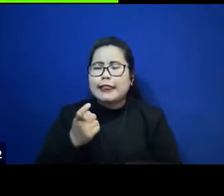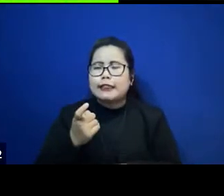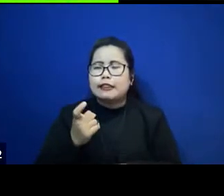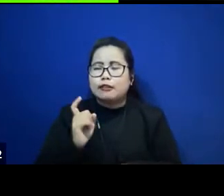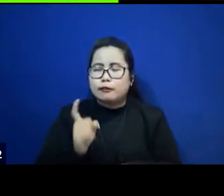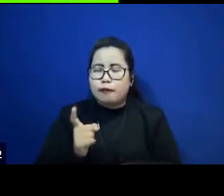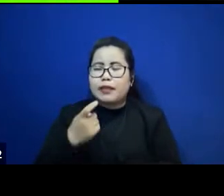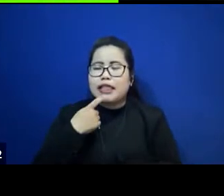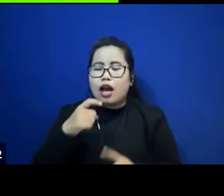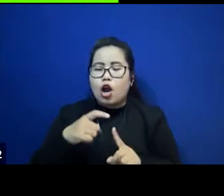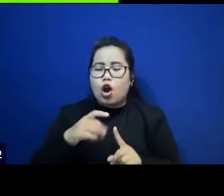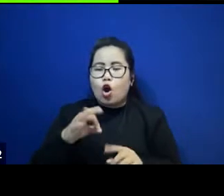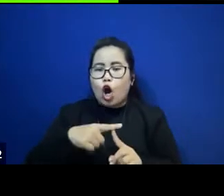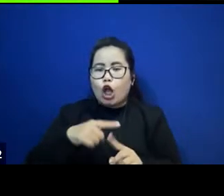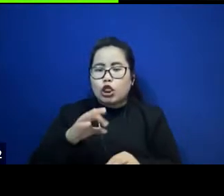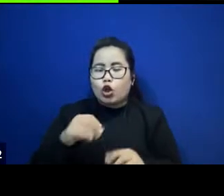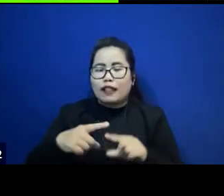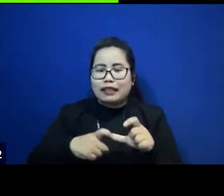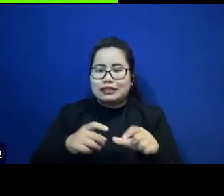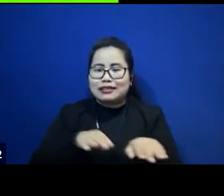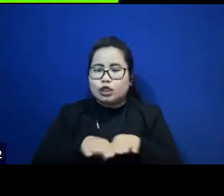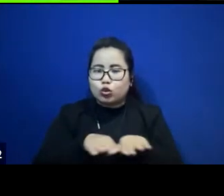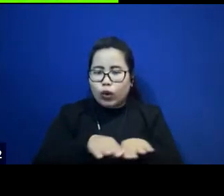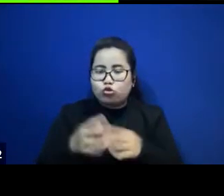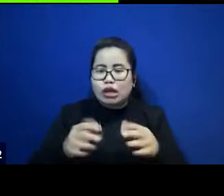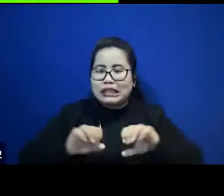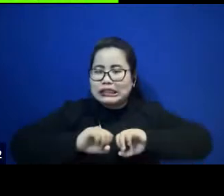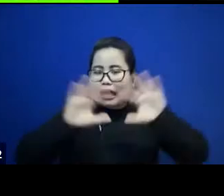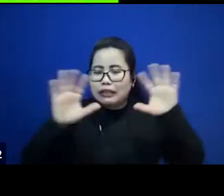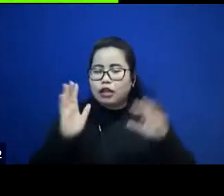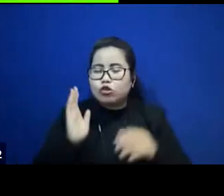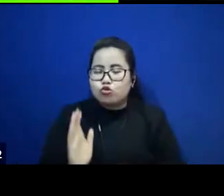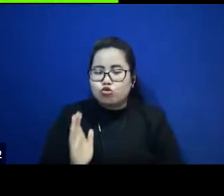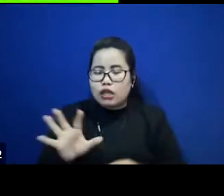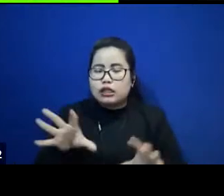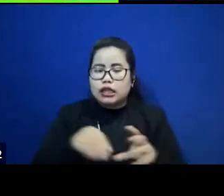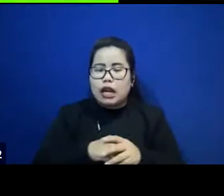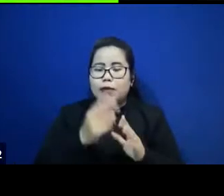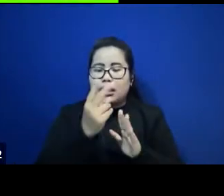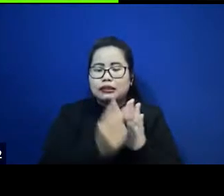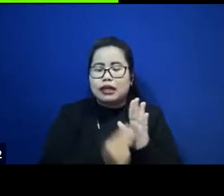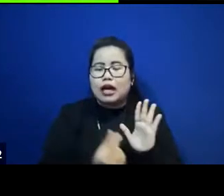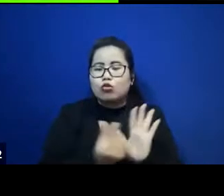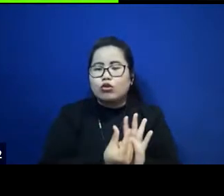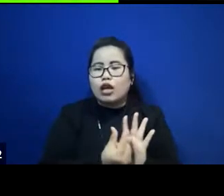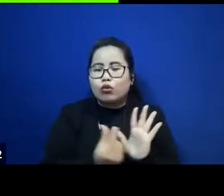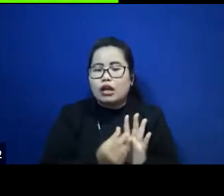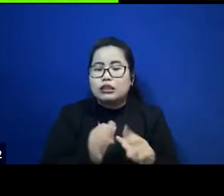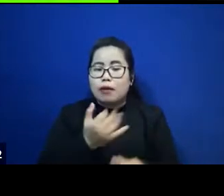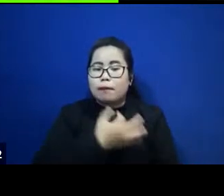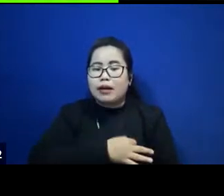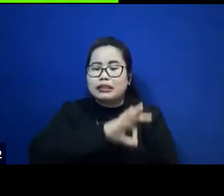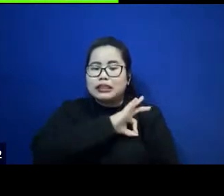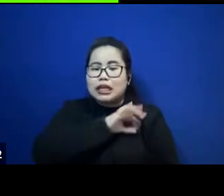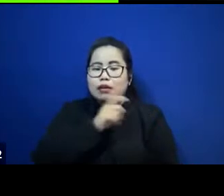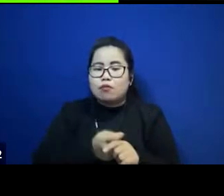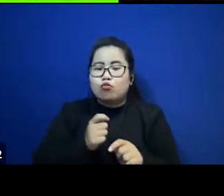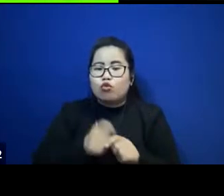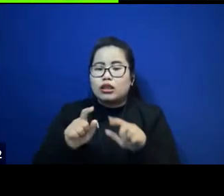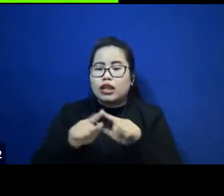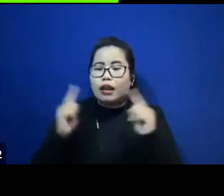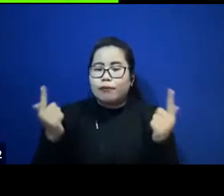rela itu sudah dijabarkan di dalam rancangan undang-undangnya dan presiden yang akan membuat lembaganya